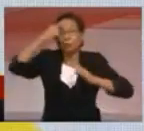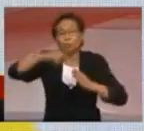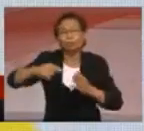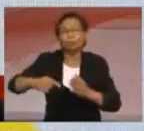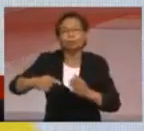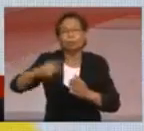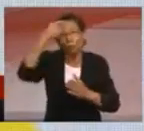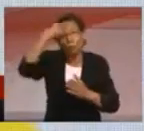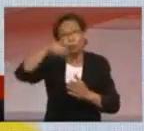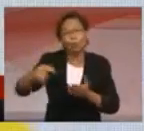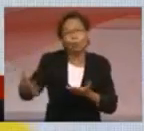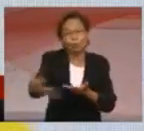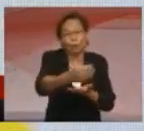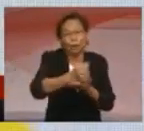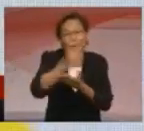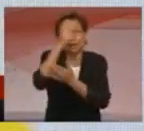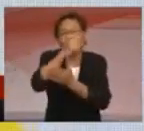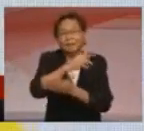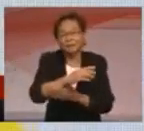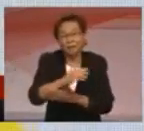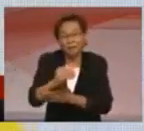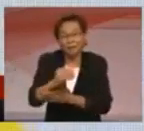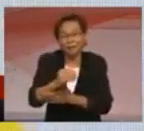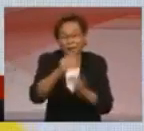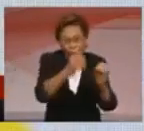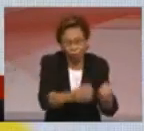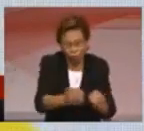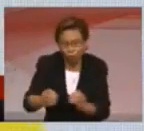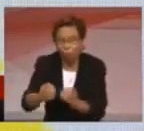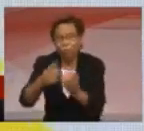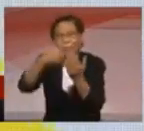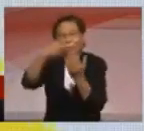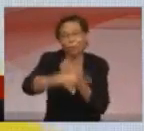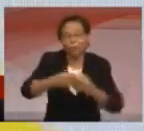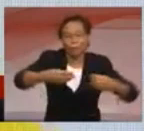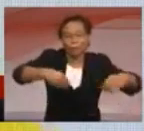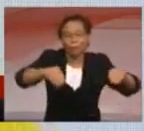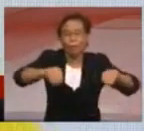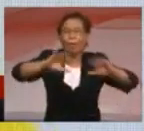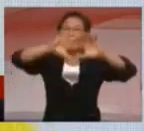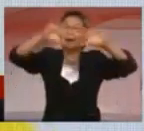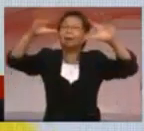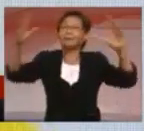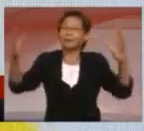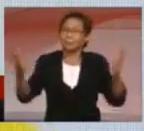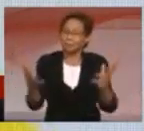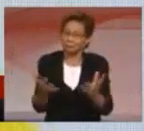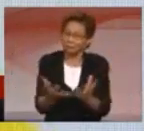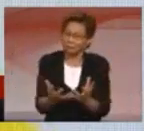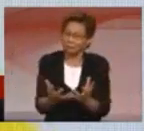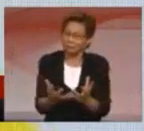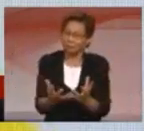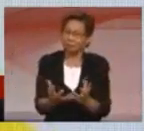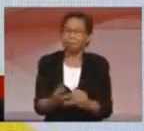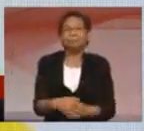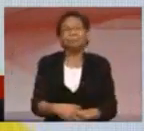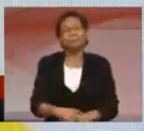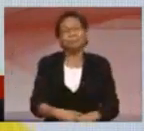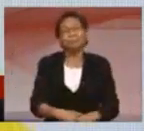perolehan kerajaan serta penganjuran program pemasaran antarabangsa. Dan dalam usaha